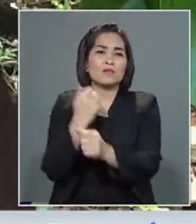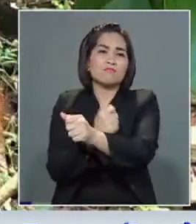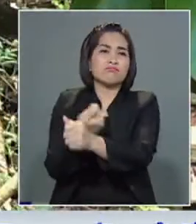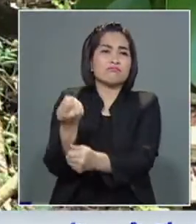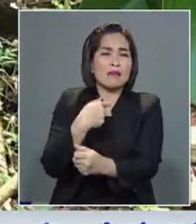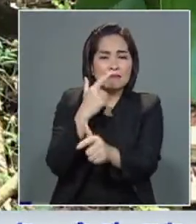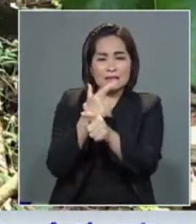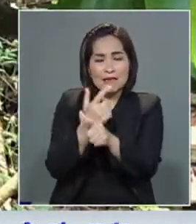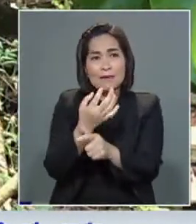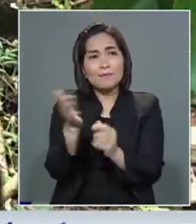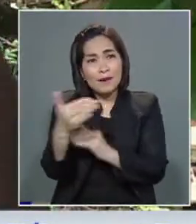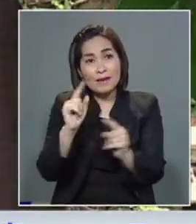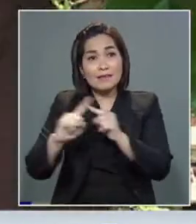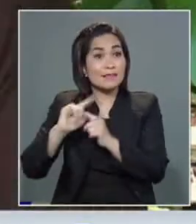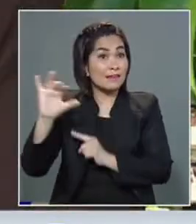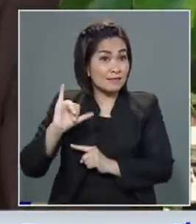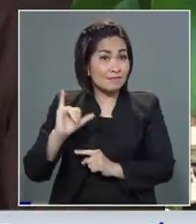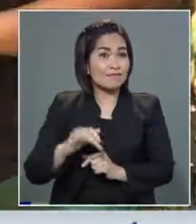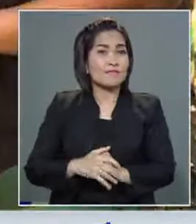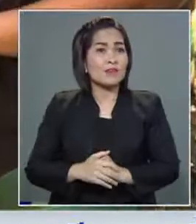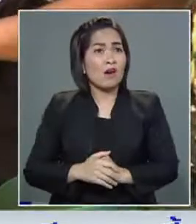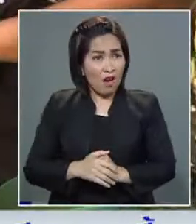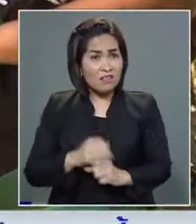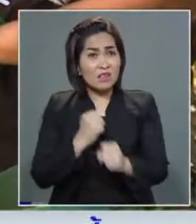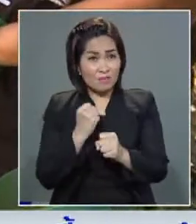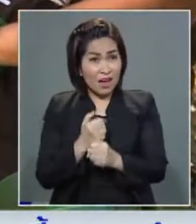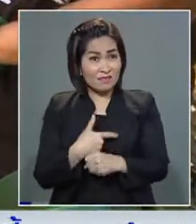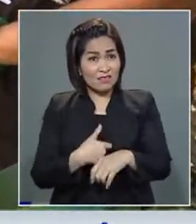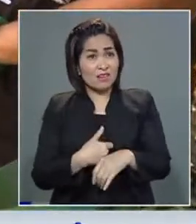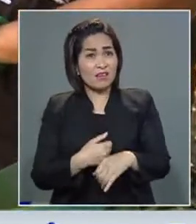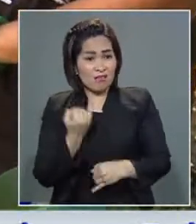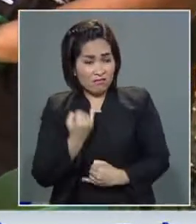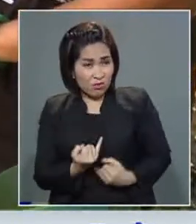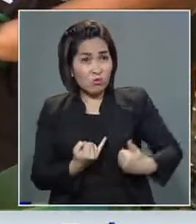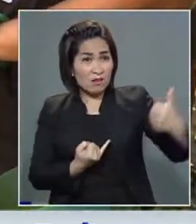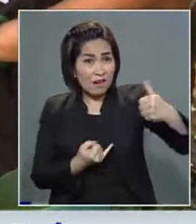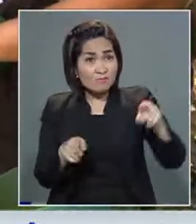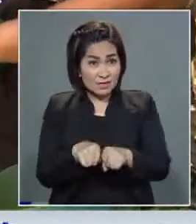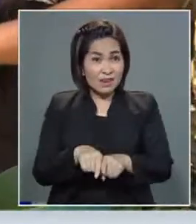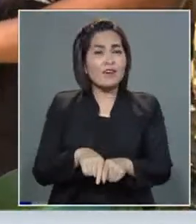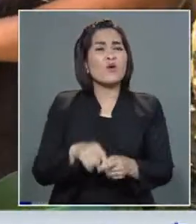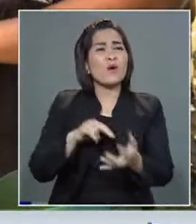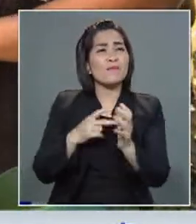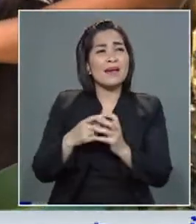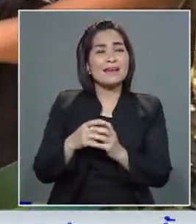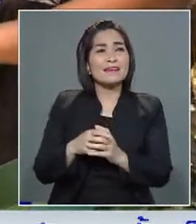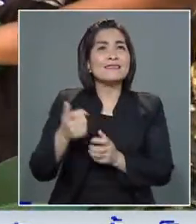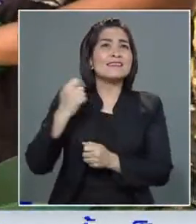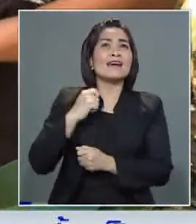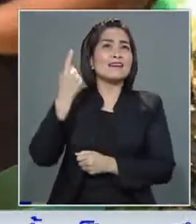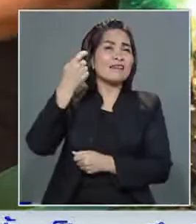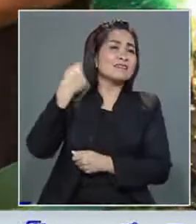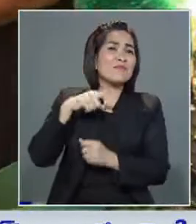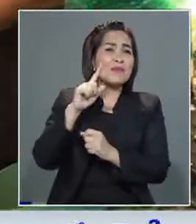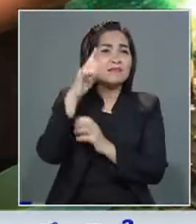ดอะไรหรอก เป็นลูกจ้างเหมือนคุณกำพูนี่แหละ คุณกำพูเป็นลูกจ้างเหรอ ลูกจ้างทุกวันนี้ชักหน้าไม่ถึงหลัง โอ้ไม ่ชักหน้าไม่ถึงเส้นตึ